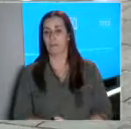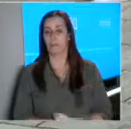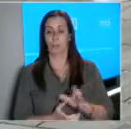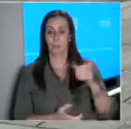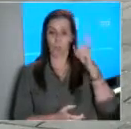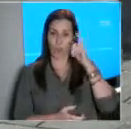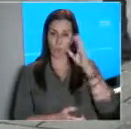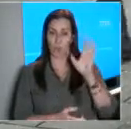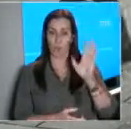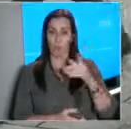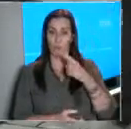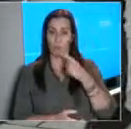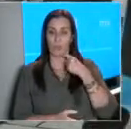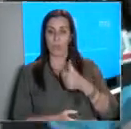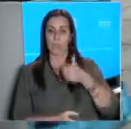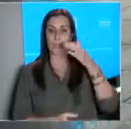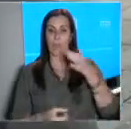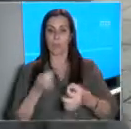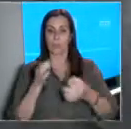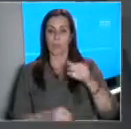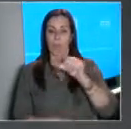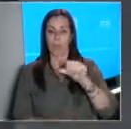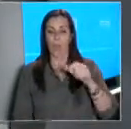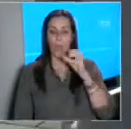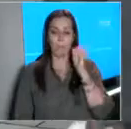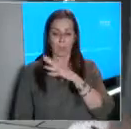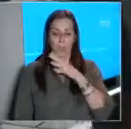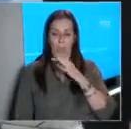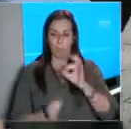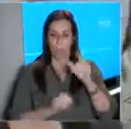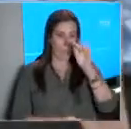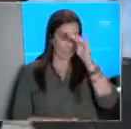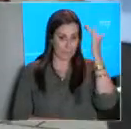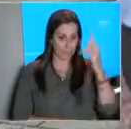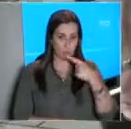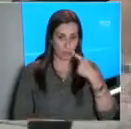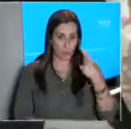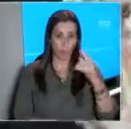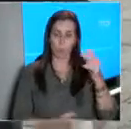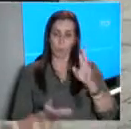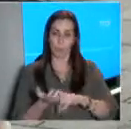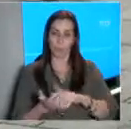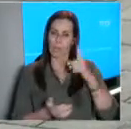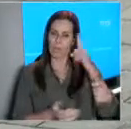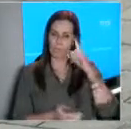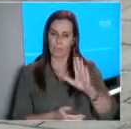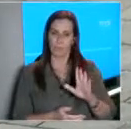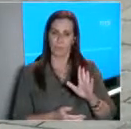אתה חושב שהאשמות של שר המשפטים אוחנה על ההדלפות מהפרקליטות הוא הגזים או שזה, או שהוא צודק? לפי